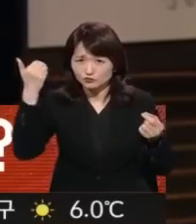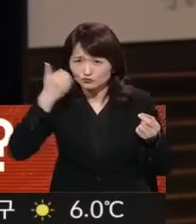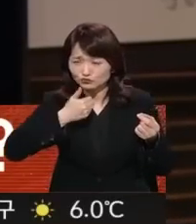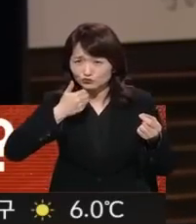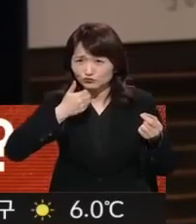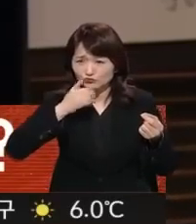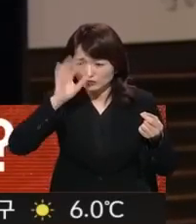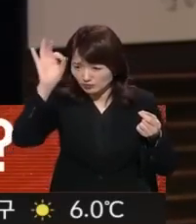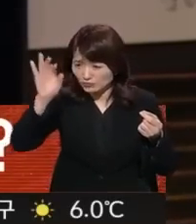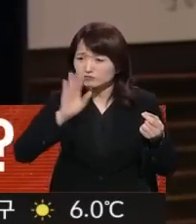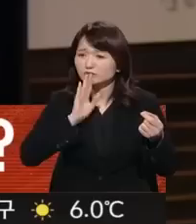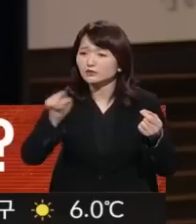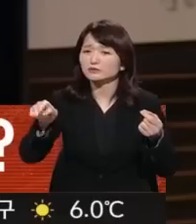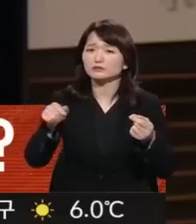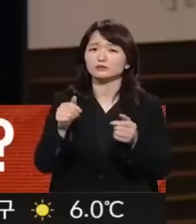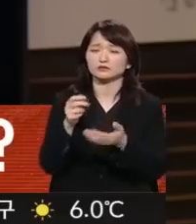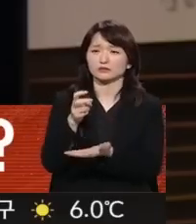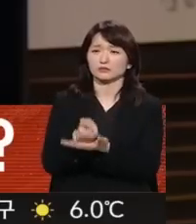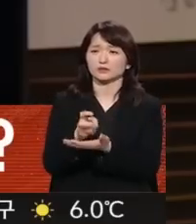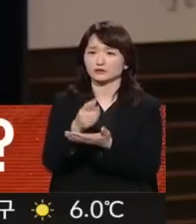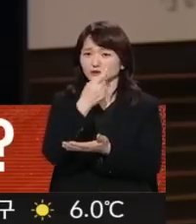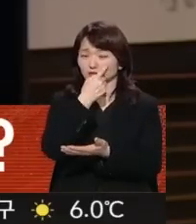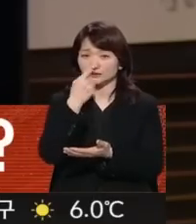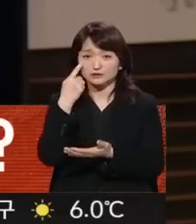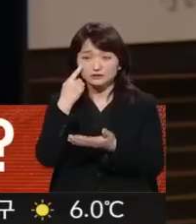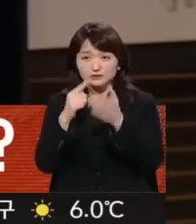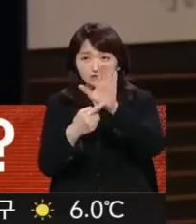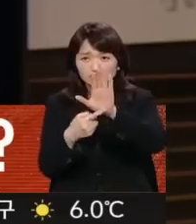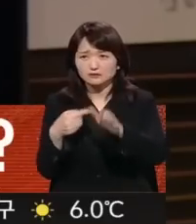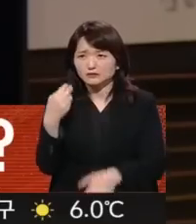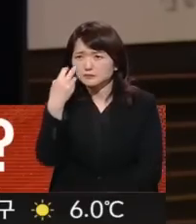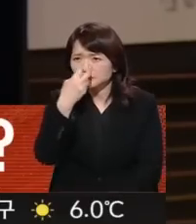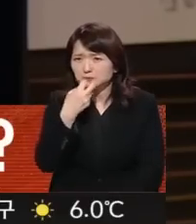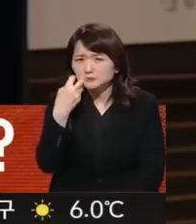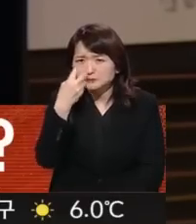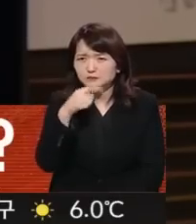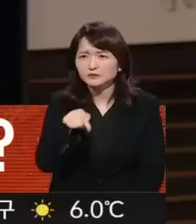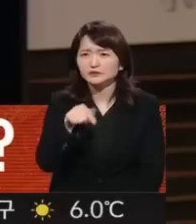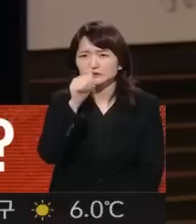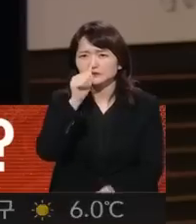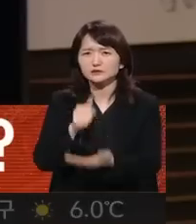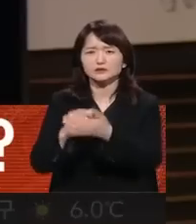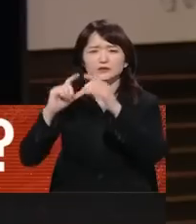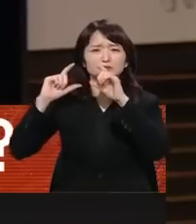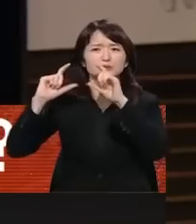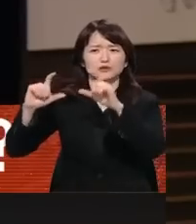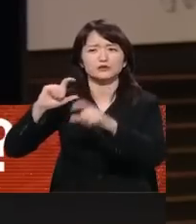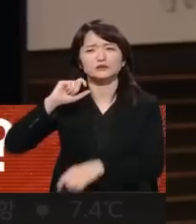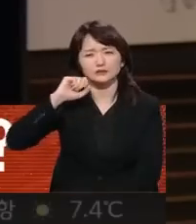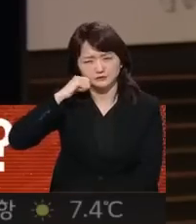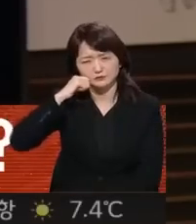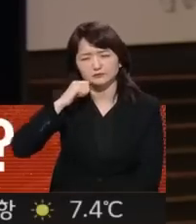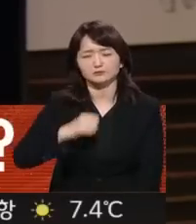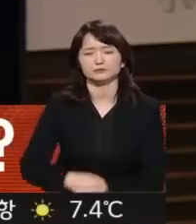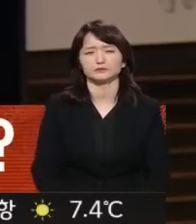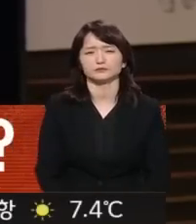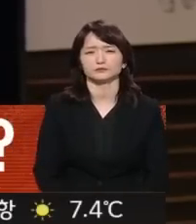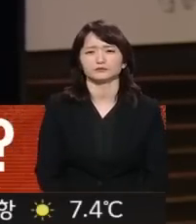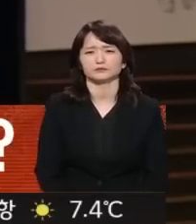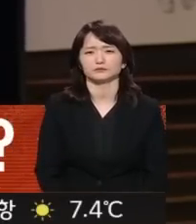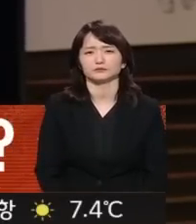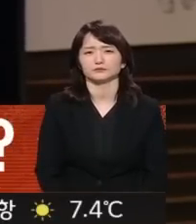봐도 맞는데 법적인 어떤 증명으로나 심리로 가버리면 이걸 유지하기는 쉽지 않은 그런 상황이 돼버렸다 이렇게